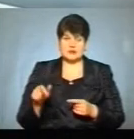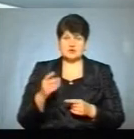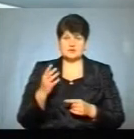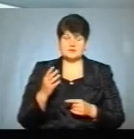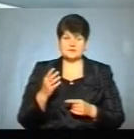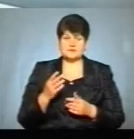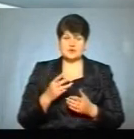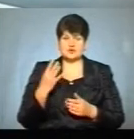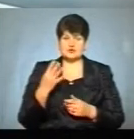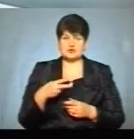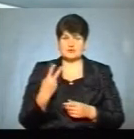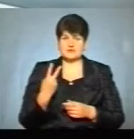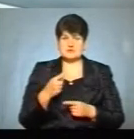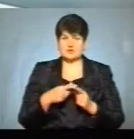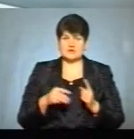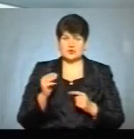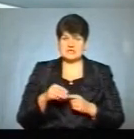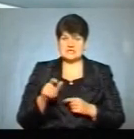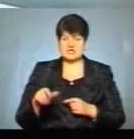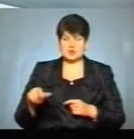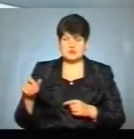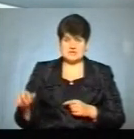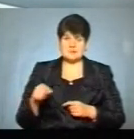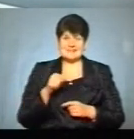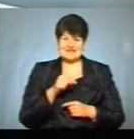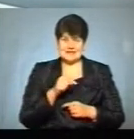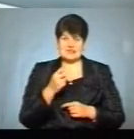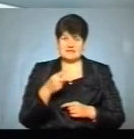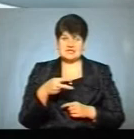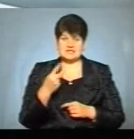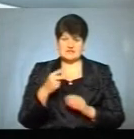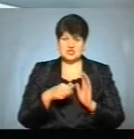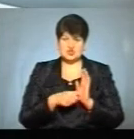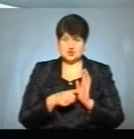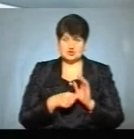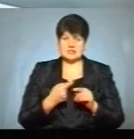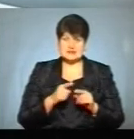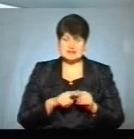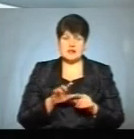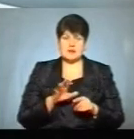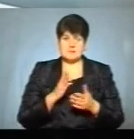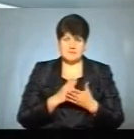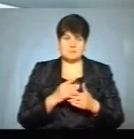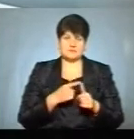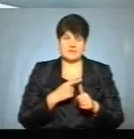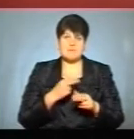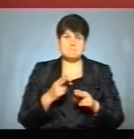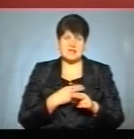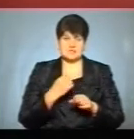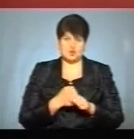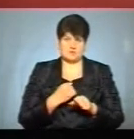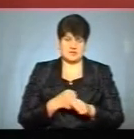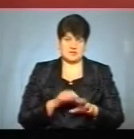скористалися послугами 42,5 тисячі осіб. Із них 22,600 – це було статусом безробітного. Тобто за цей рік